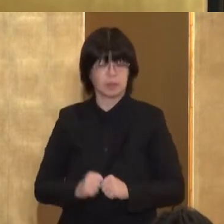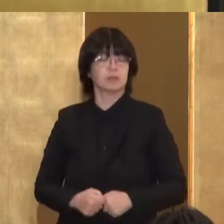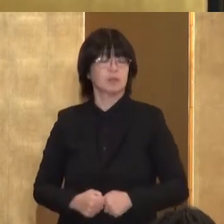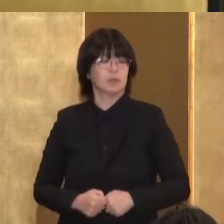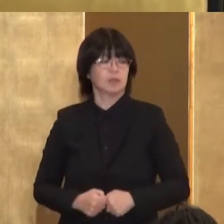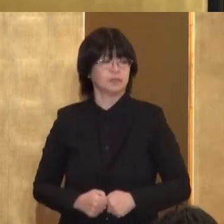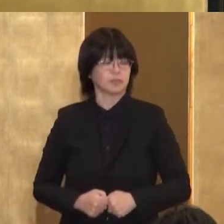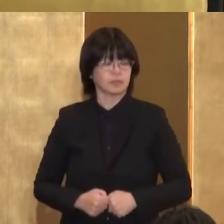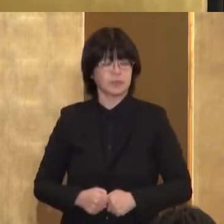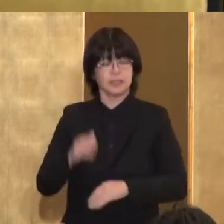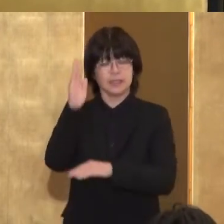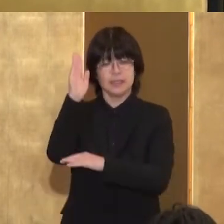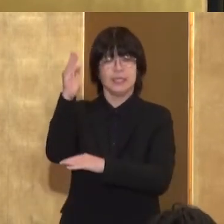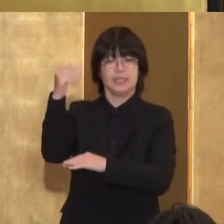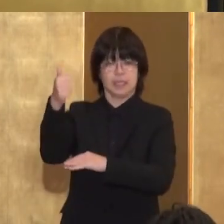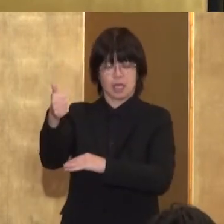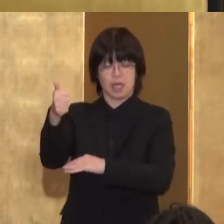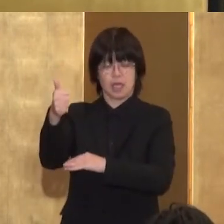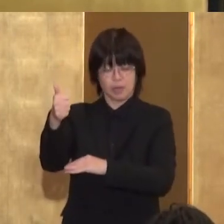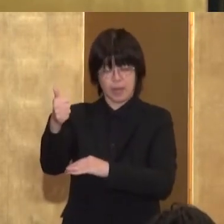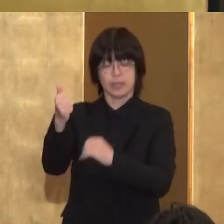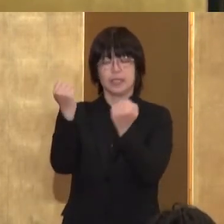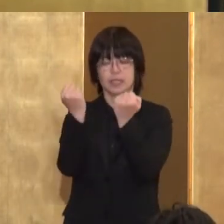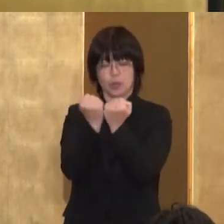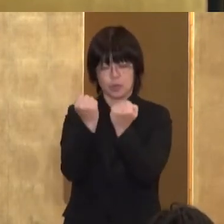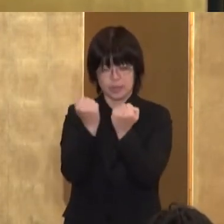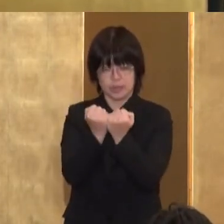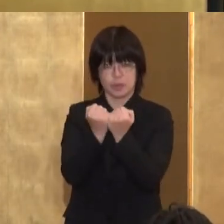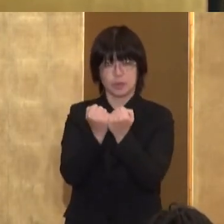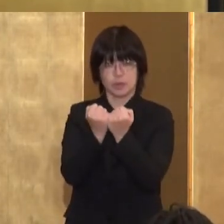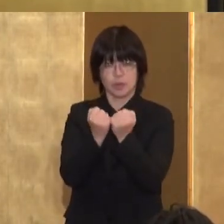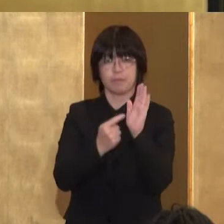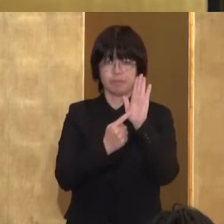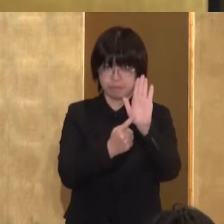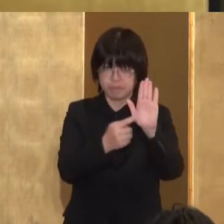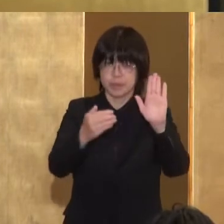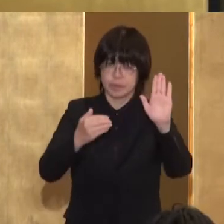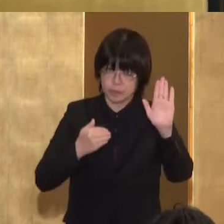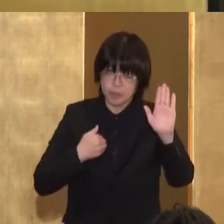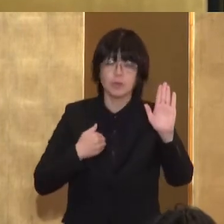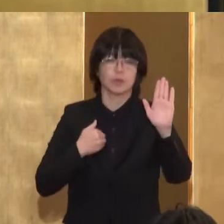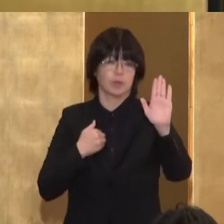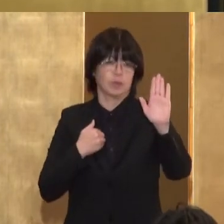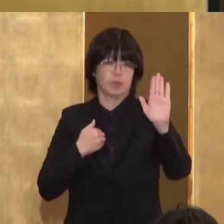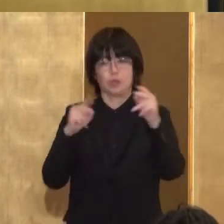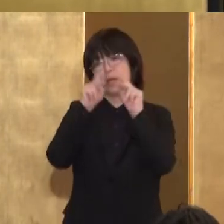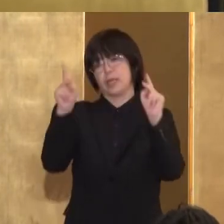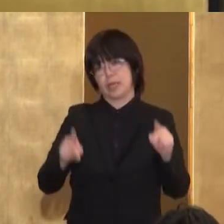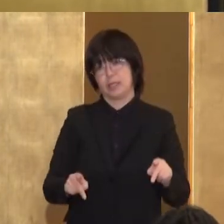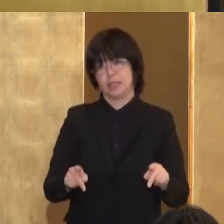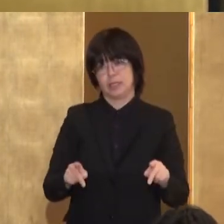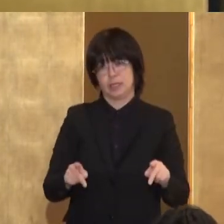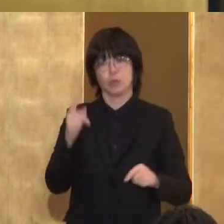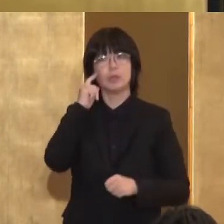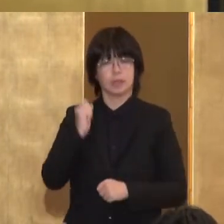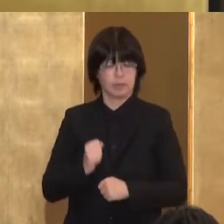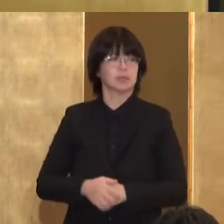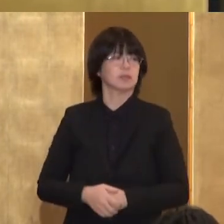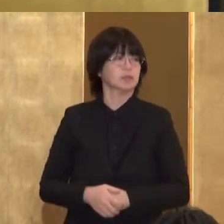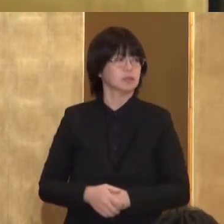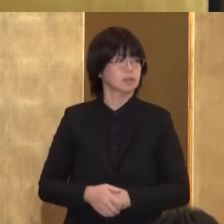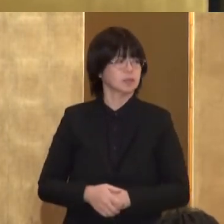まさに政治家はその良識を発揮をしなければならない、そういう課題であろうと考えています。